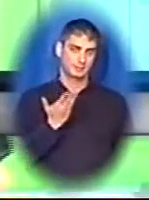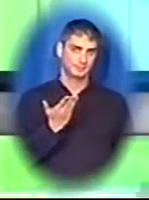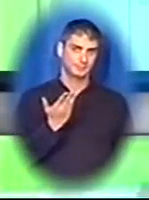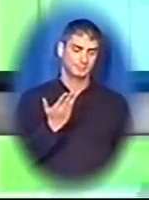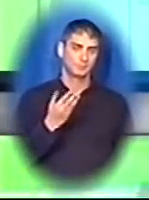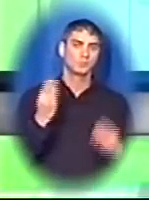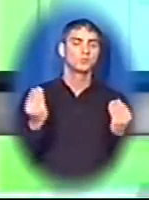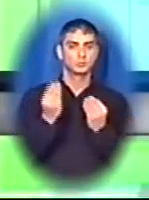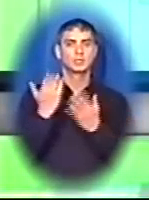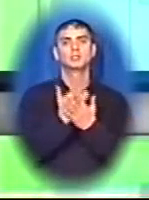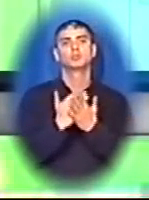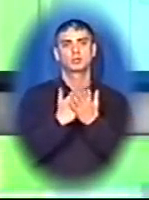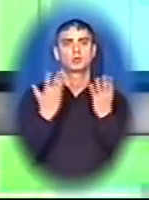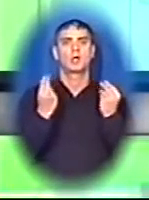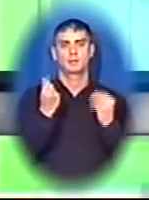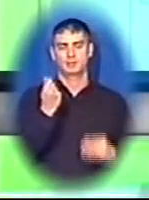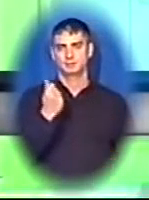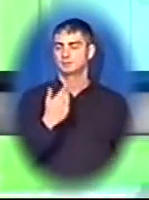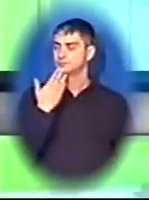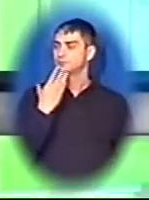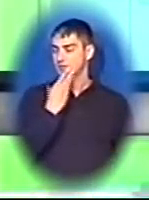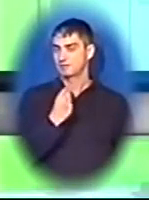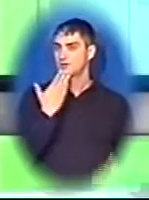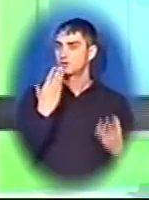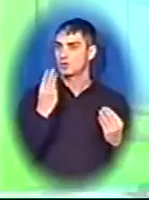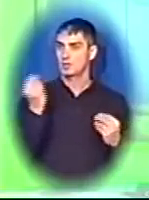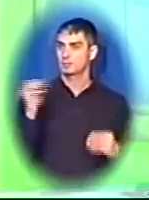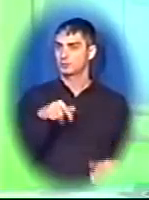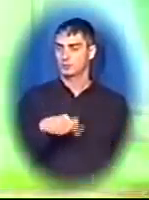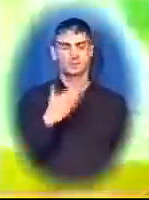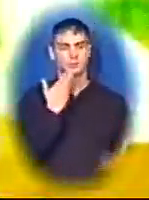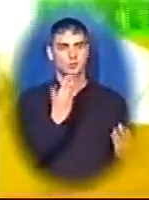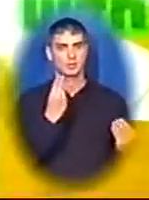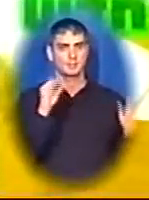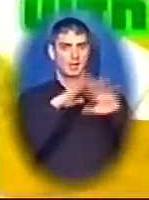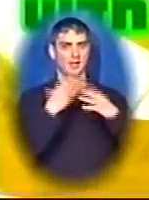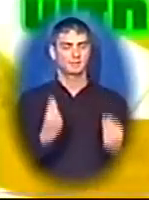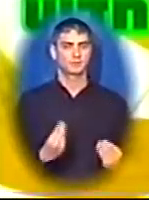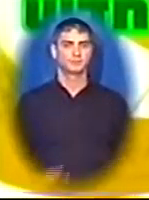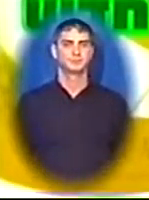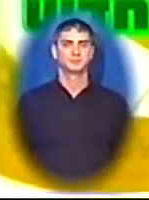מוצר שיחסוך הרבה כסף. יפה, תודה רבה לך שבאת אלינו. תודה רבה, ערב טוב.